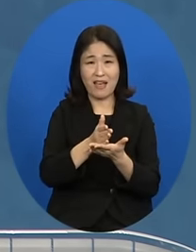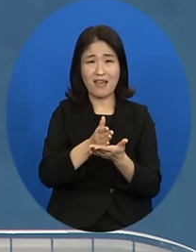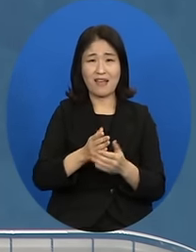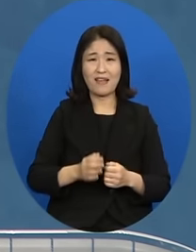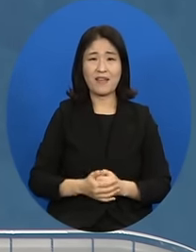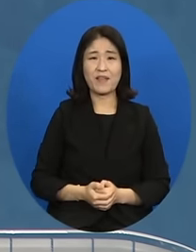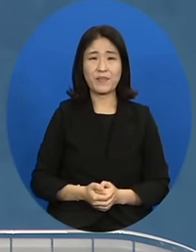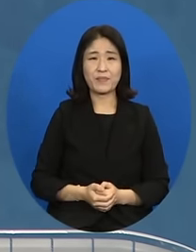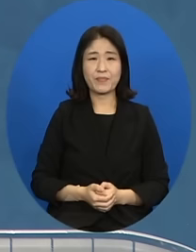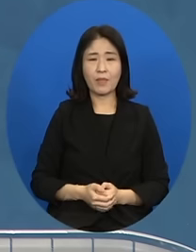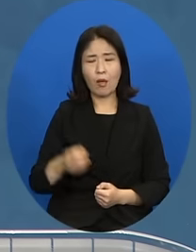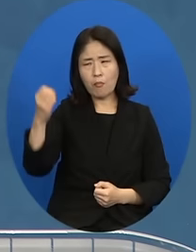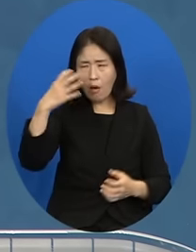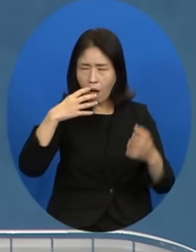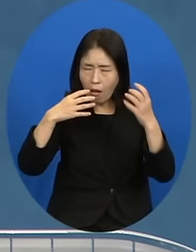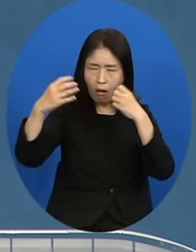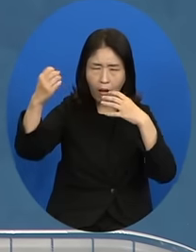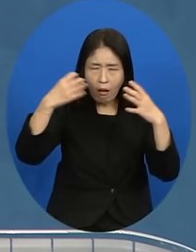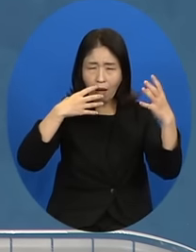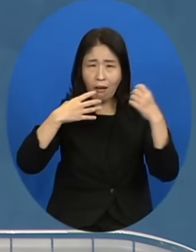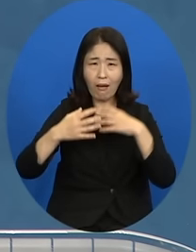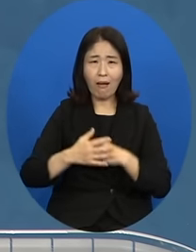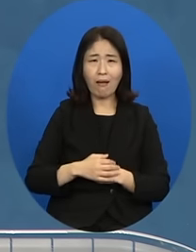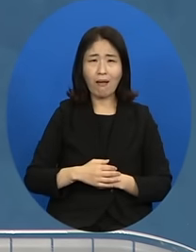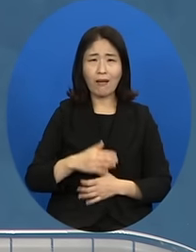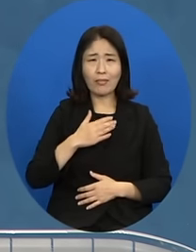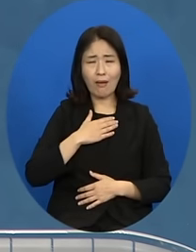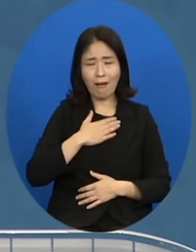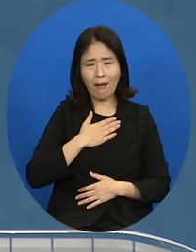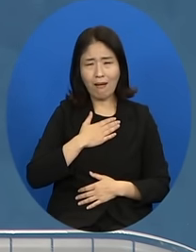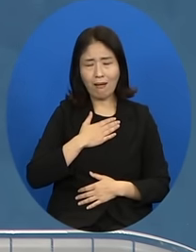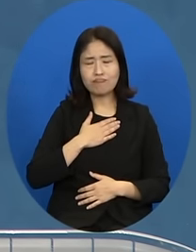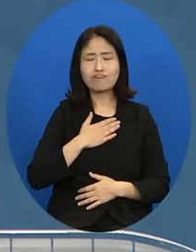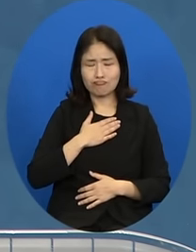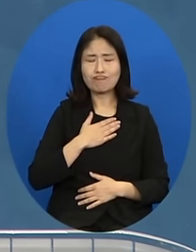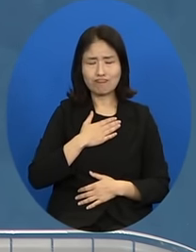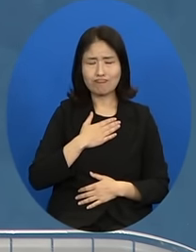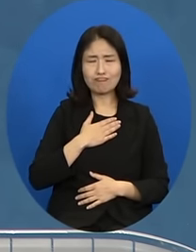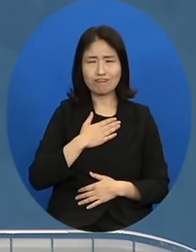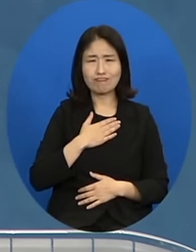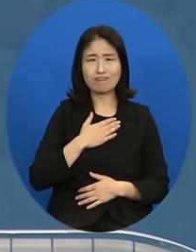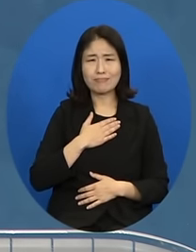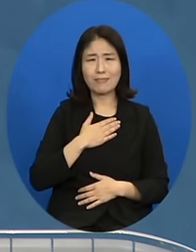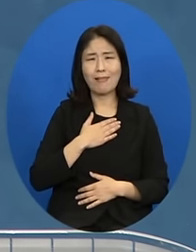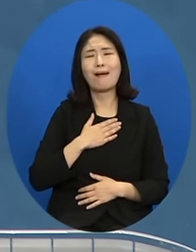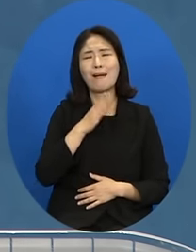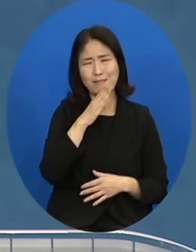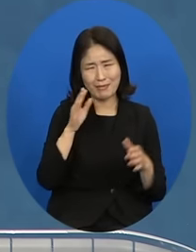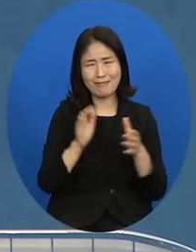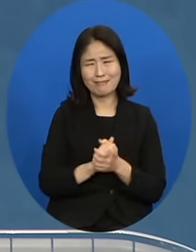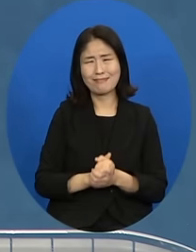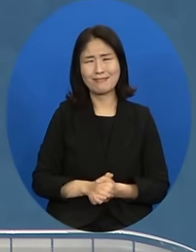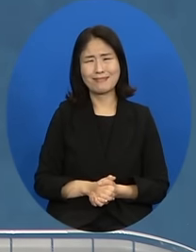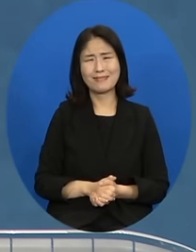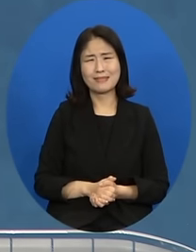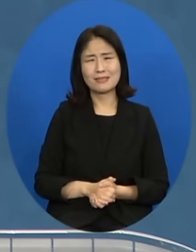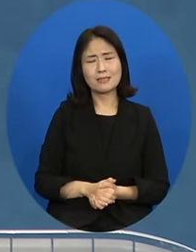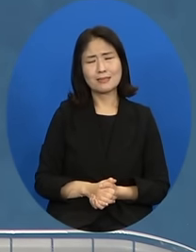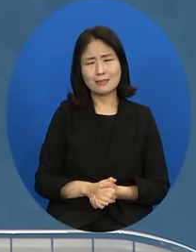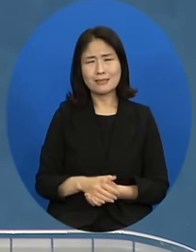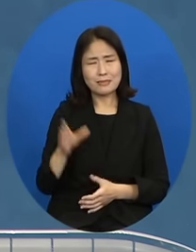저에게 얘기를 해 주시는데 그게 얼마나 납득이 되는지 제가 아멘이 되더라고요. 듣다